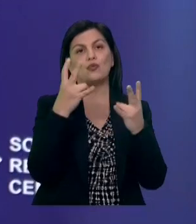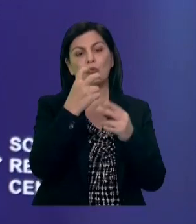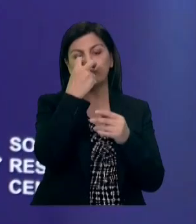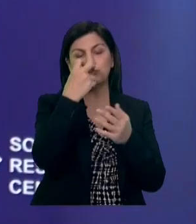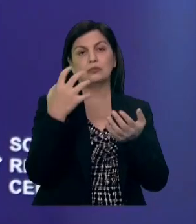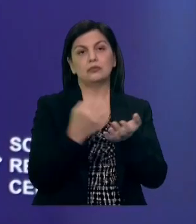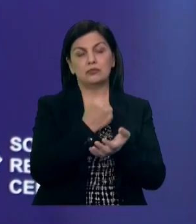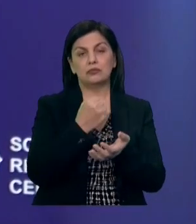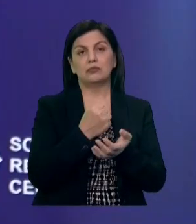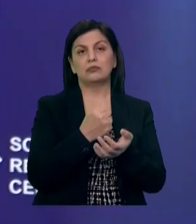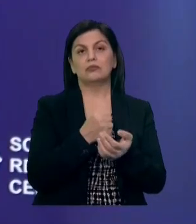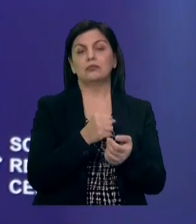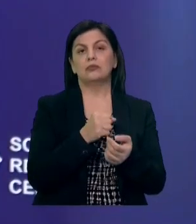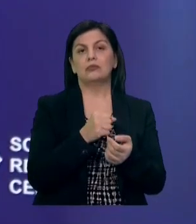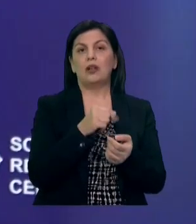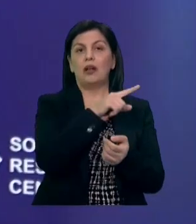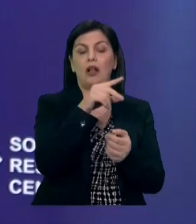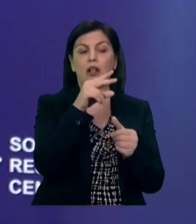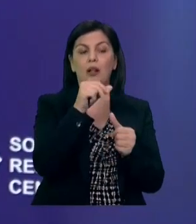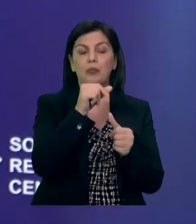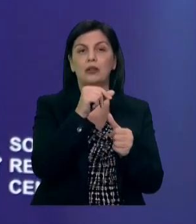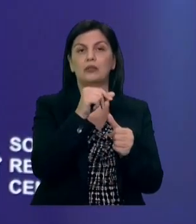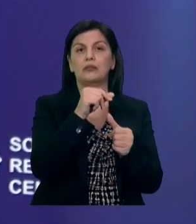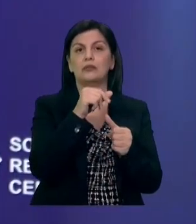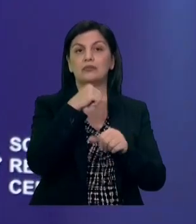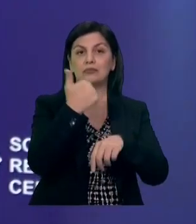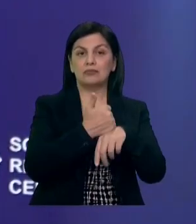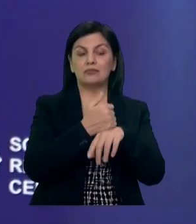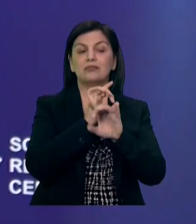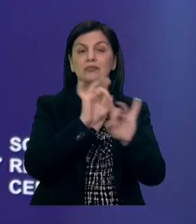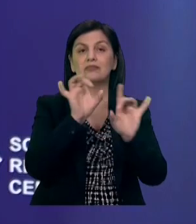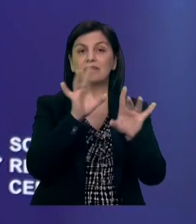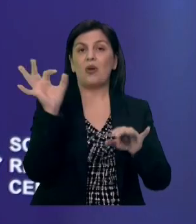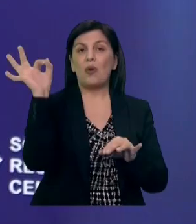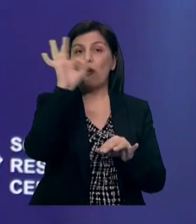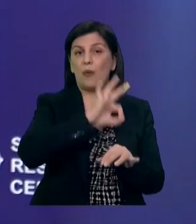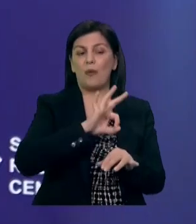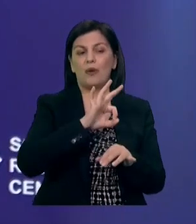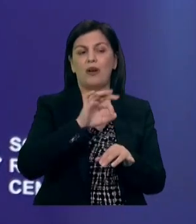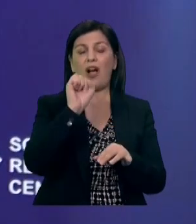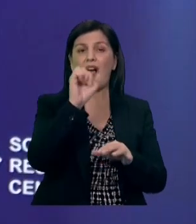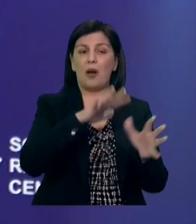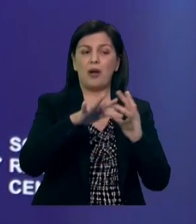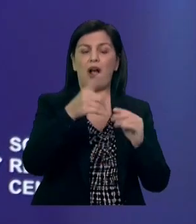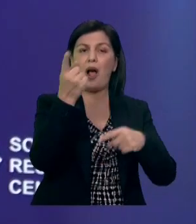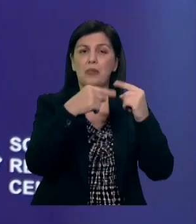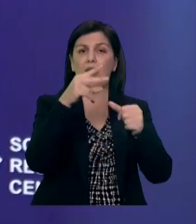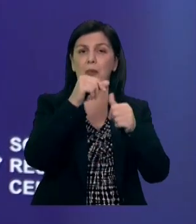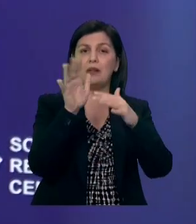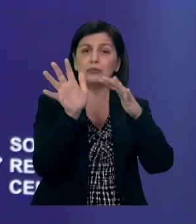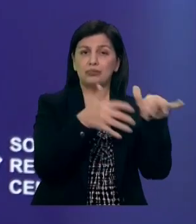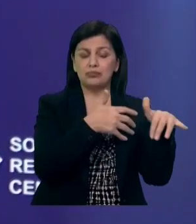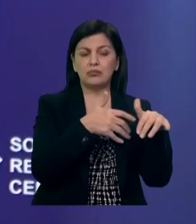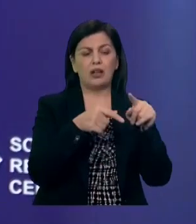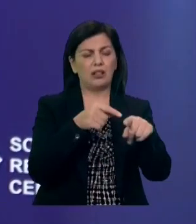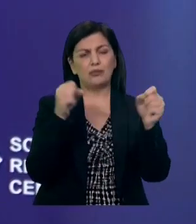Nikol Paşinyanın Qarabağa qayıtmaqla bağlı fikirləri absurddur. Çünki artıq müharibə geridə